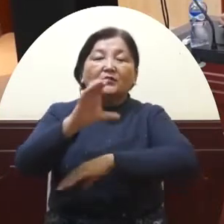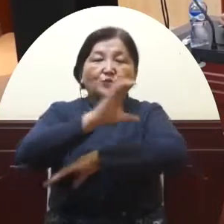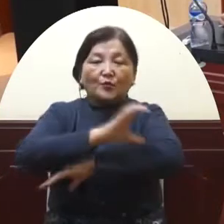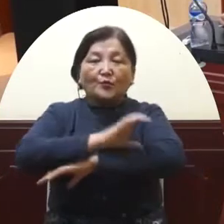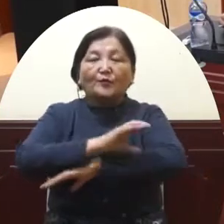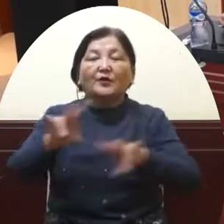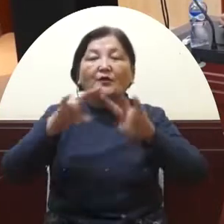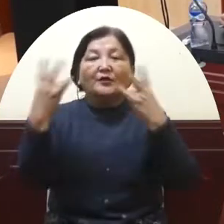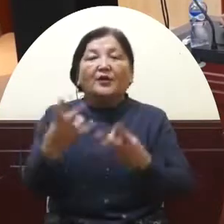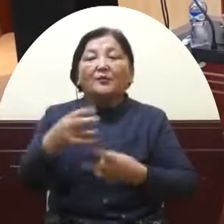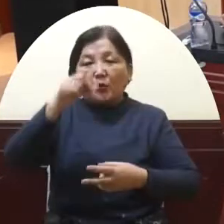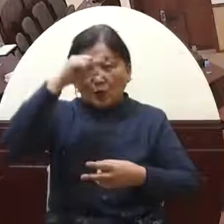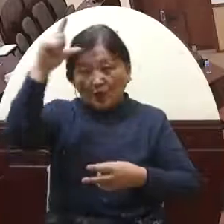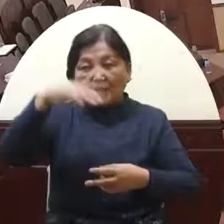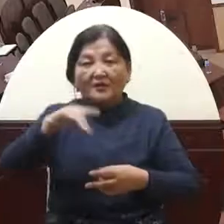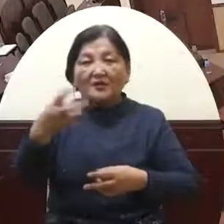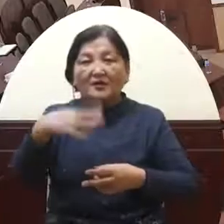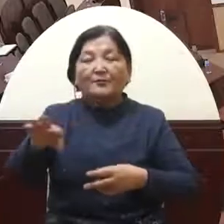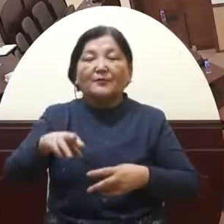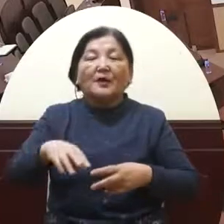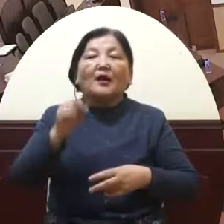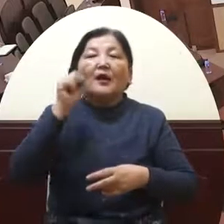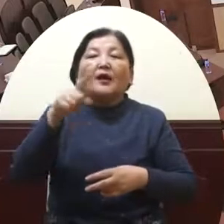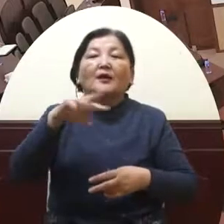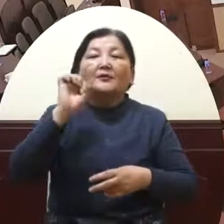танхимд ахлах багш судлаач